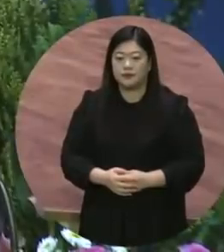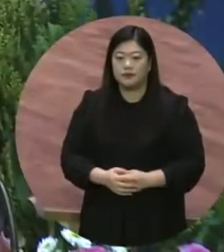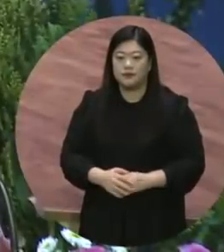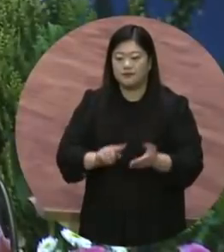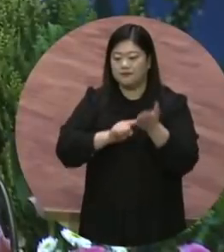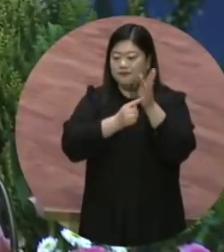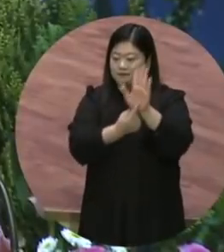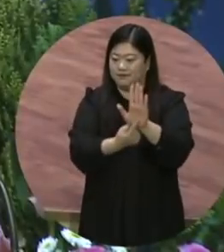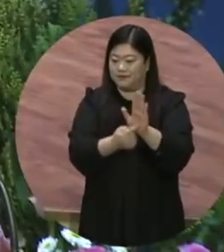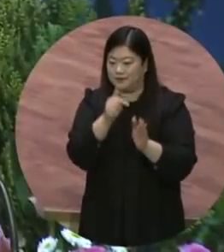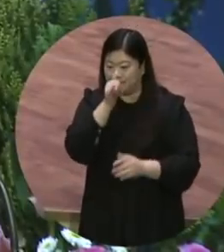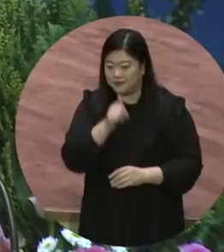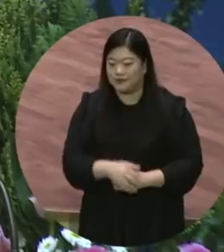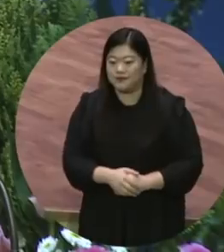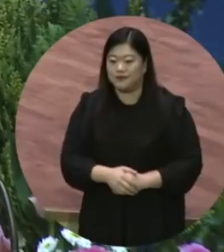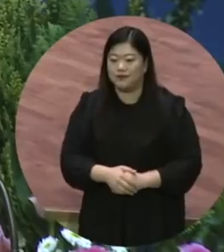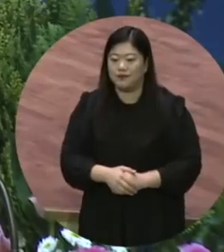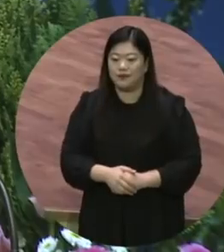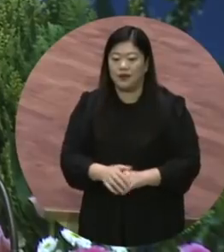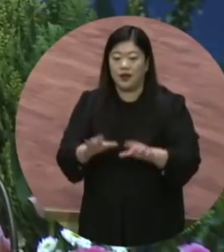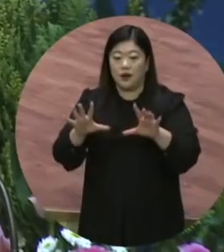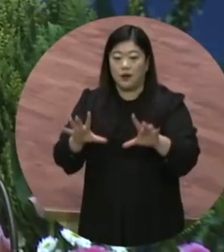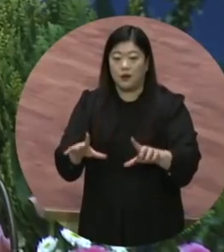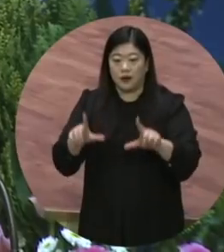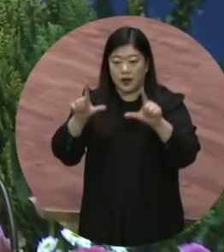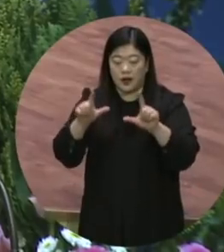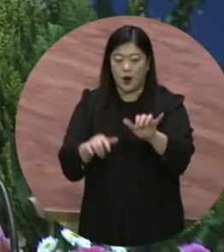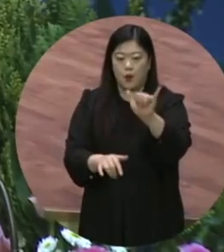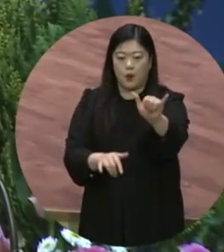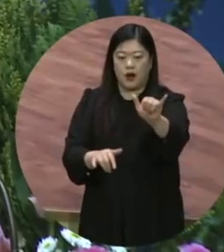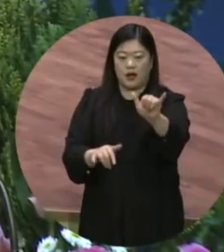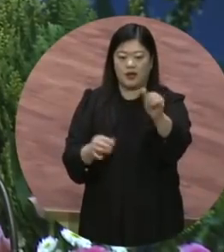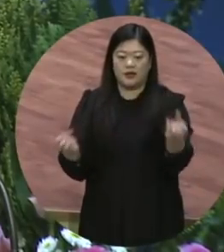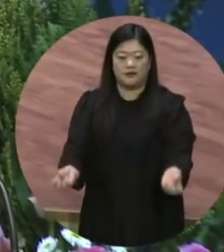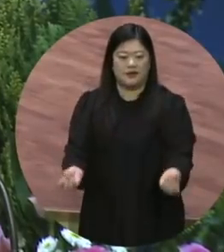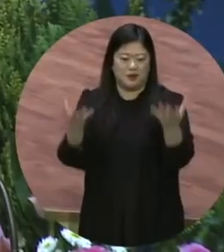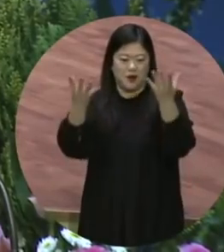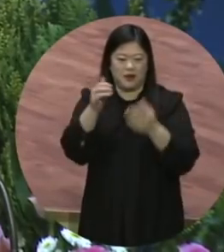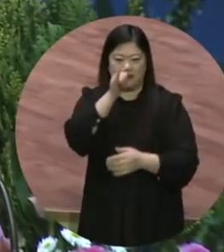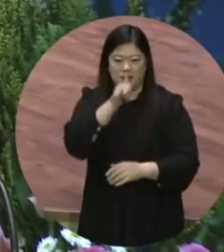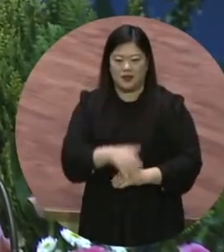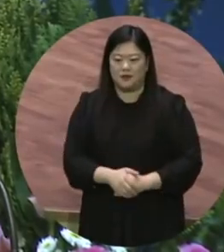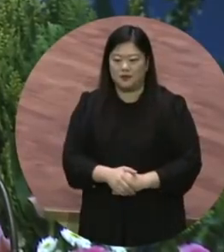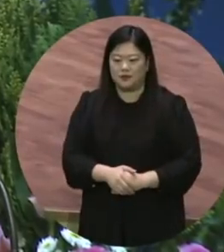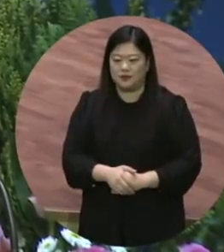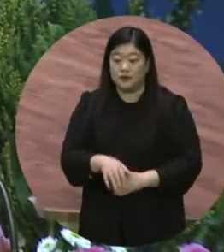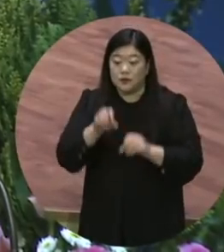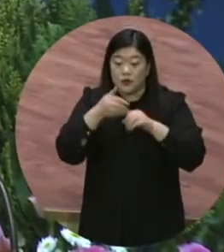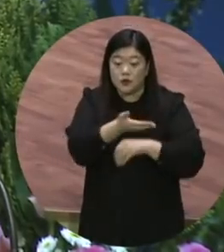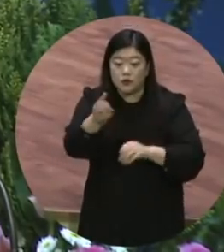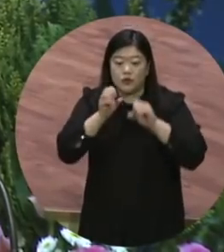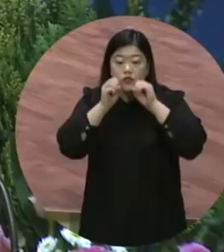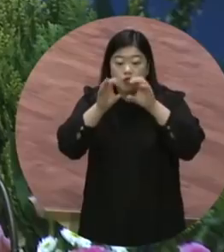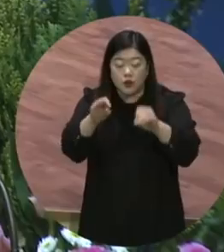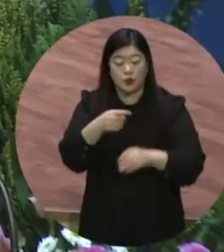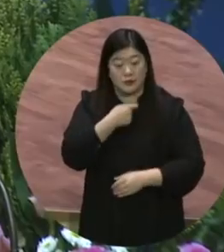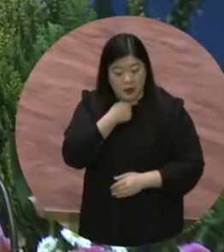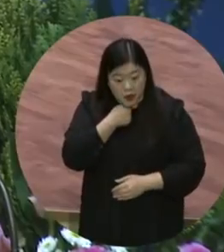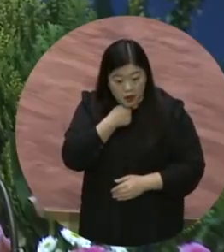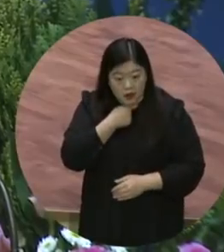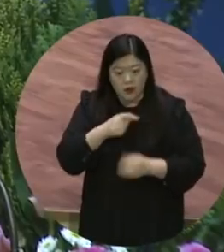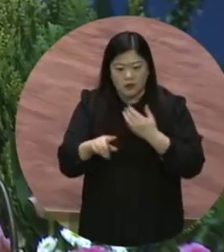교회 소식입니다. 2019 Y 페스티벌 안내입니다. 렘넌트의 전도 대상자와 지역